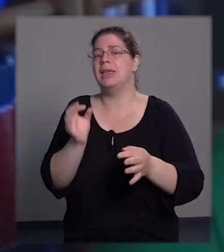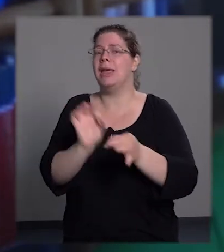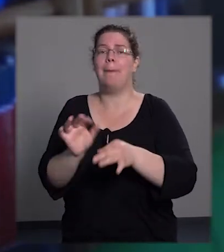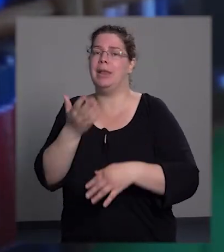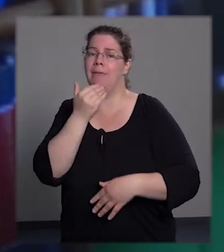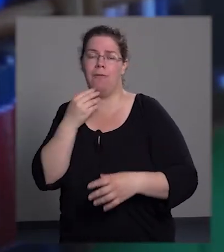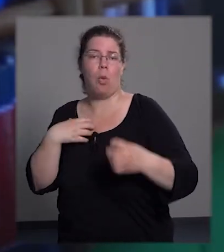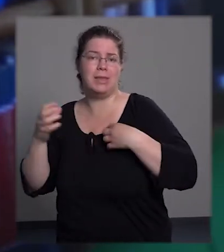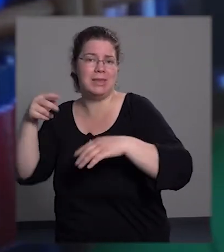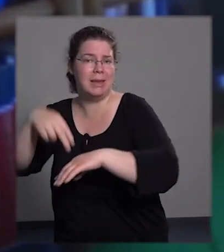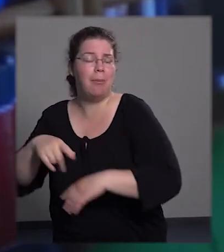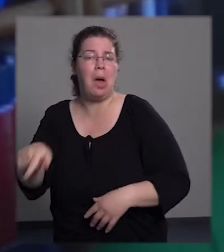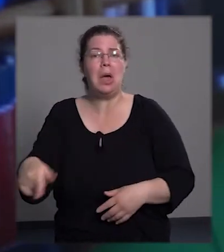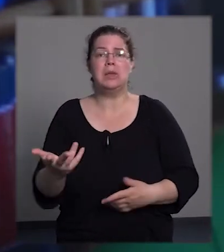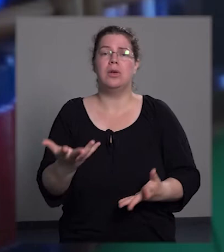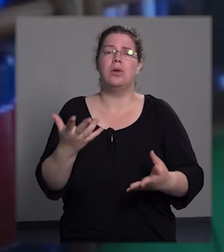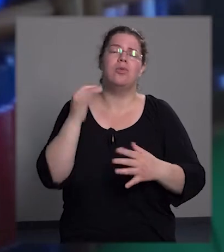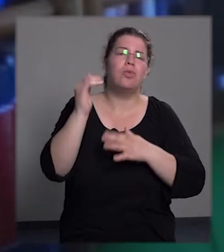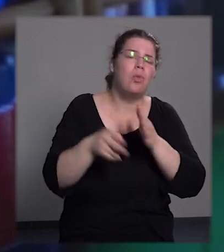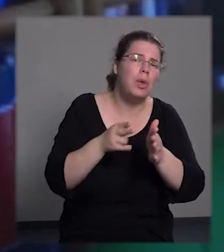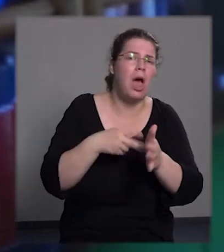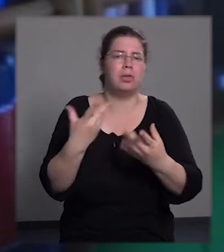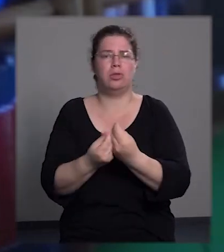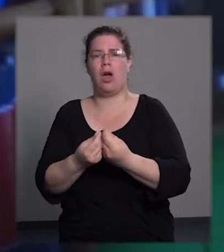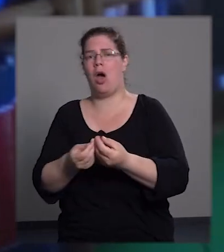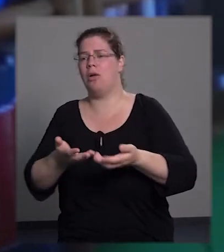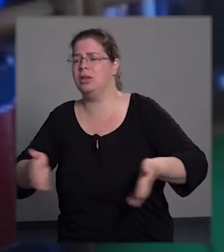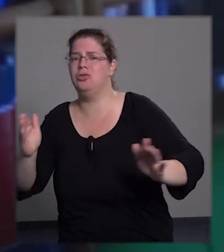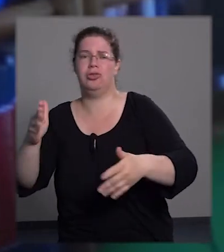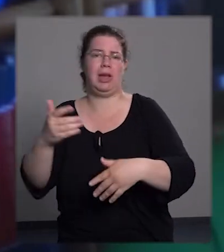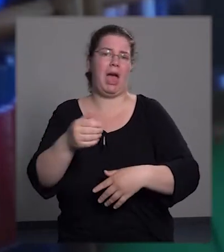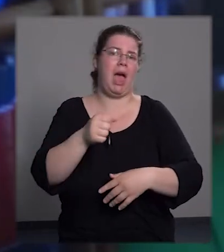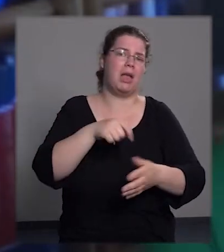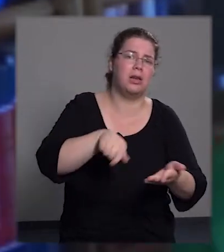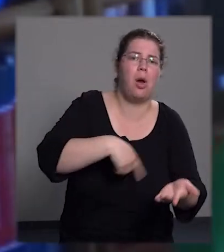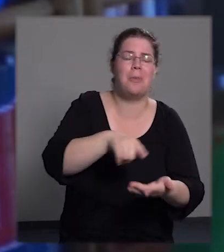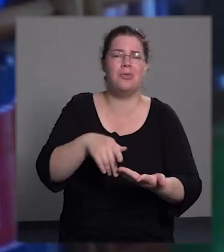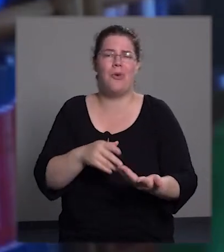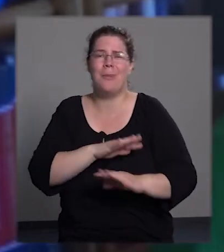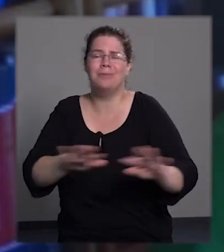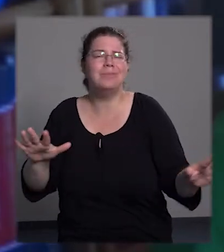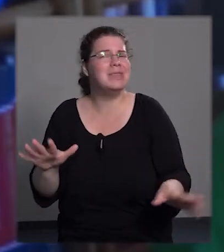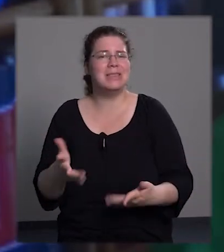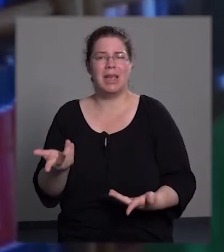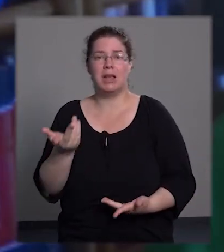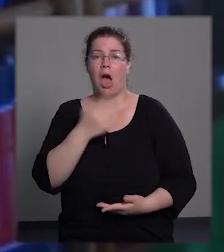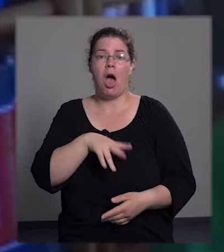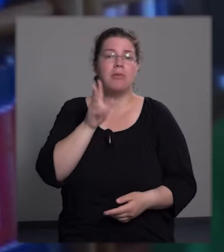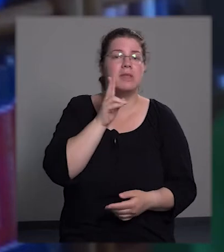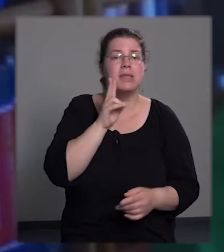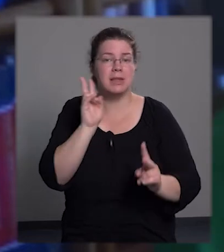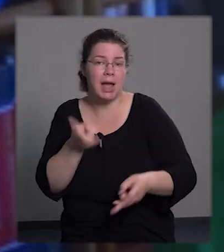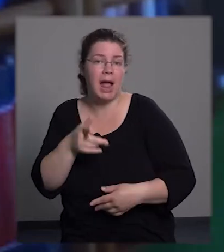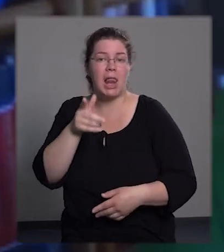mentek rengeteg pakkal, kiskárdal, gramofonnal, mindennel, hogyha vécéznie kellett a kis Lilikének, akkor